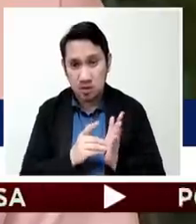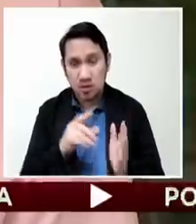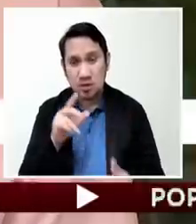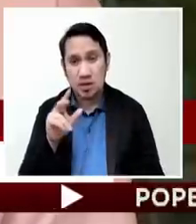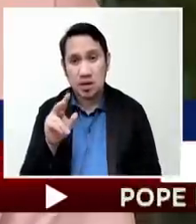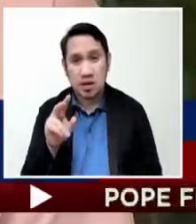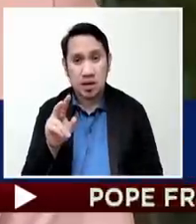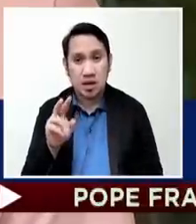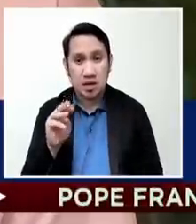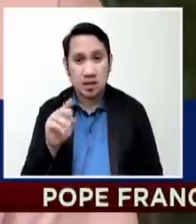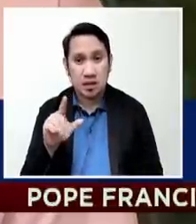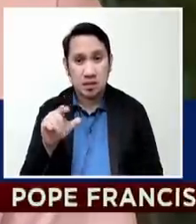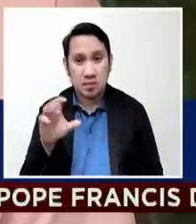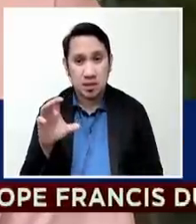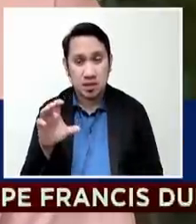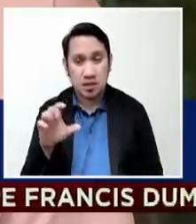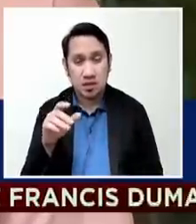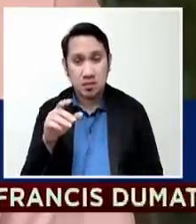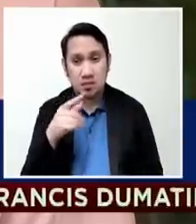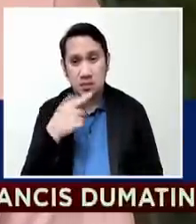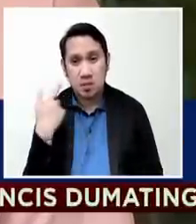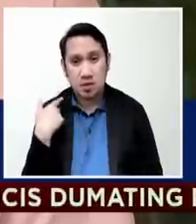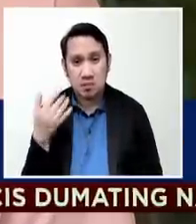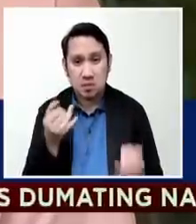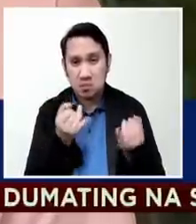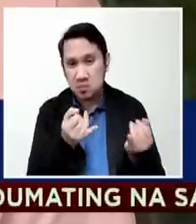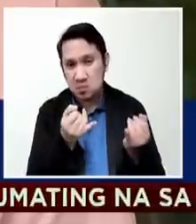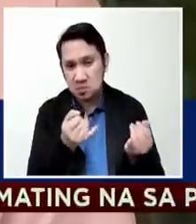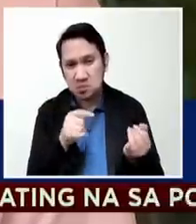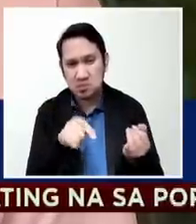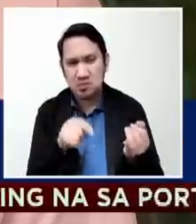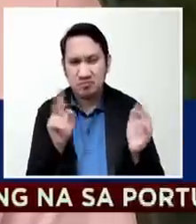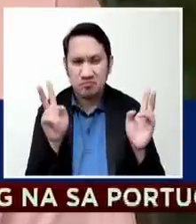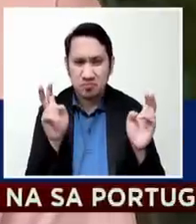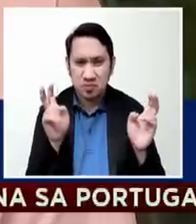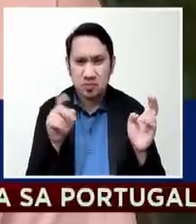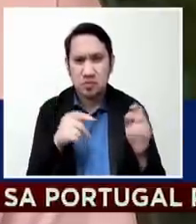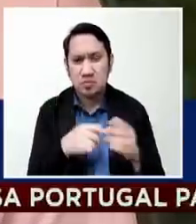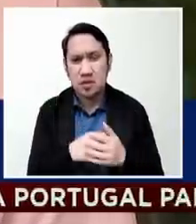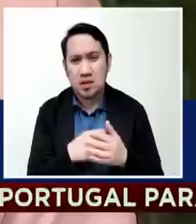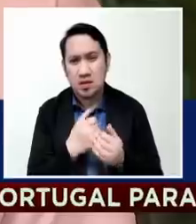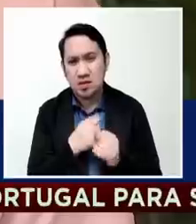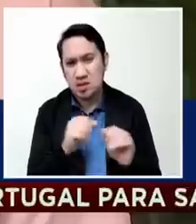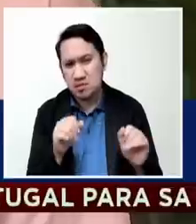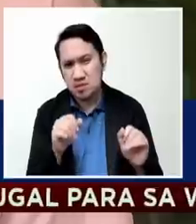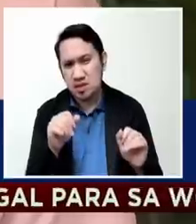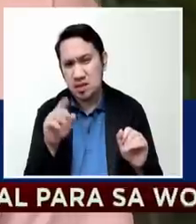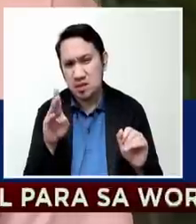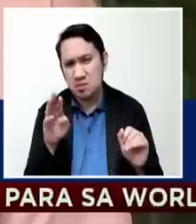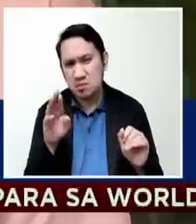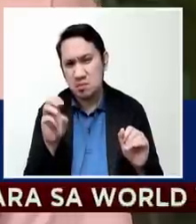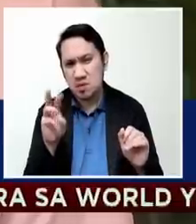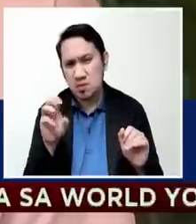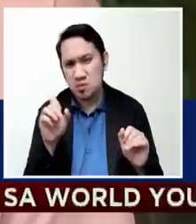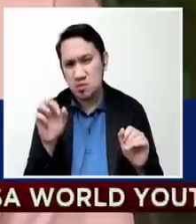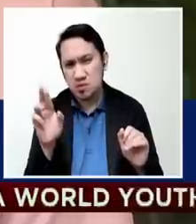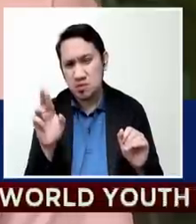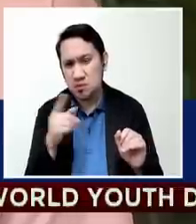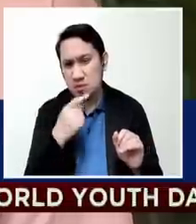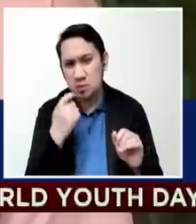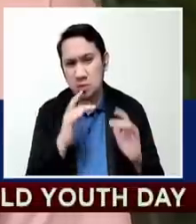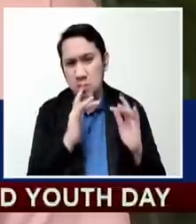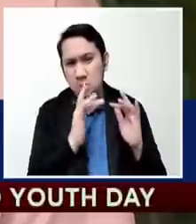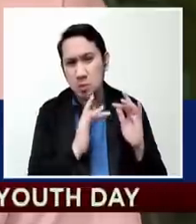na gagamitin. Tapos may pina-install pa pong safety browser. So, tapos hindi rin po kaya ng internet